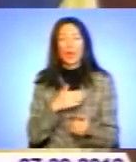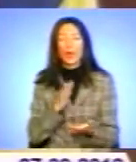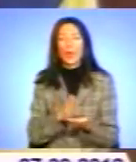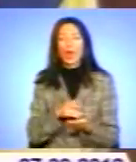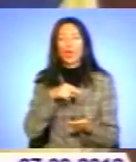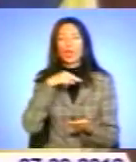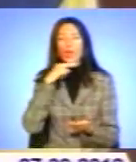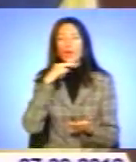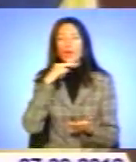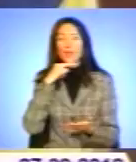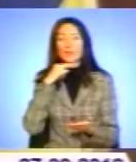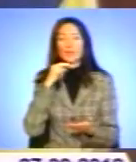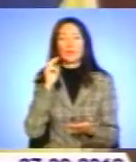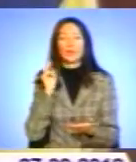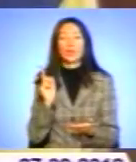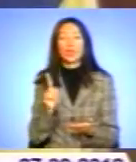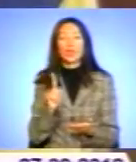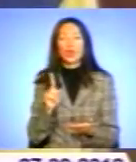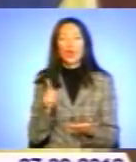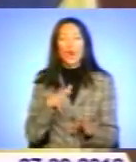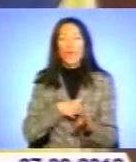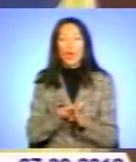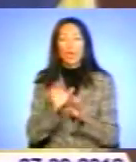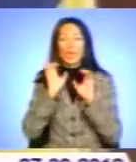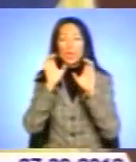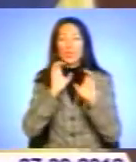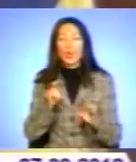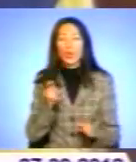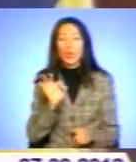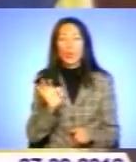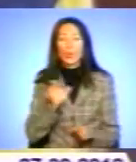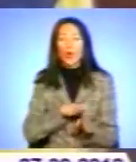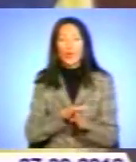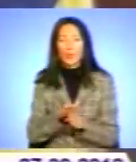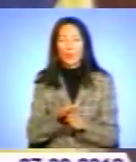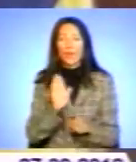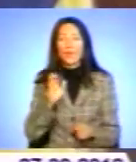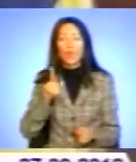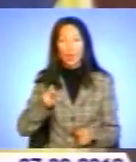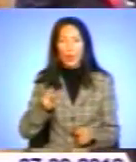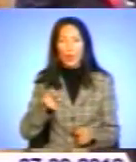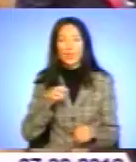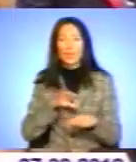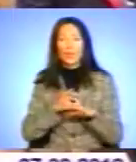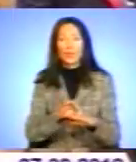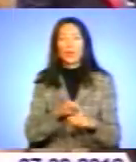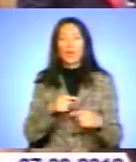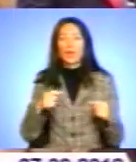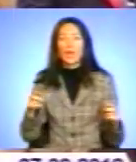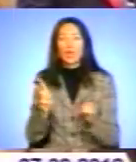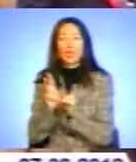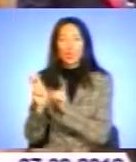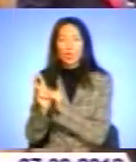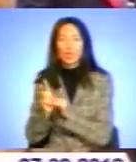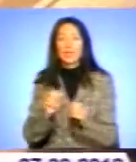увазі щодо виконання закону про вибори. Віктор Янукович провів низку зустрічей, зокрема, з